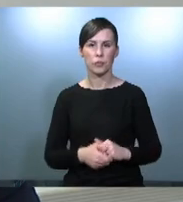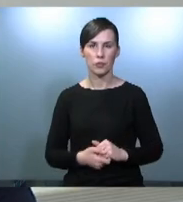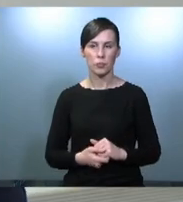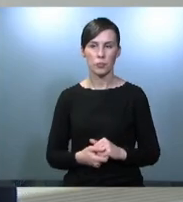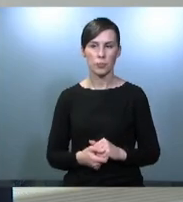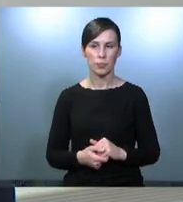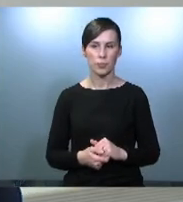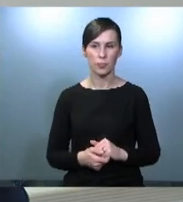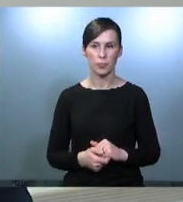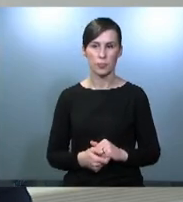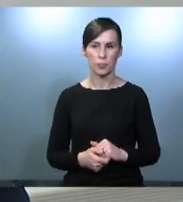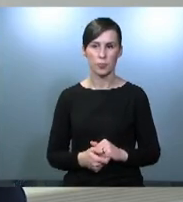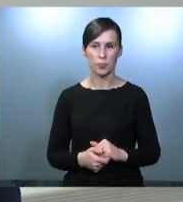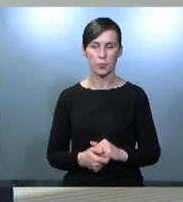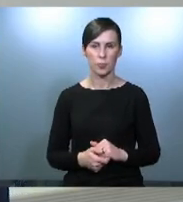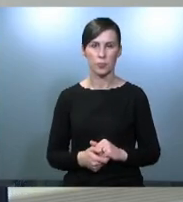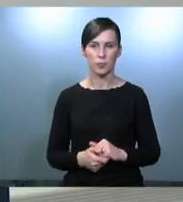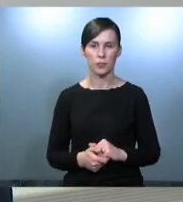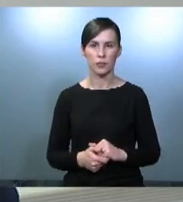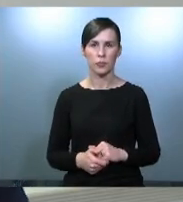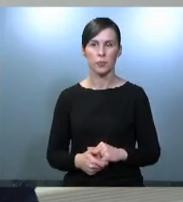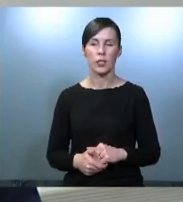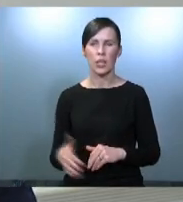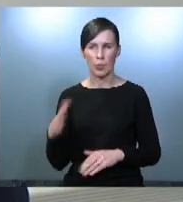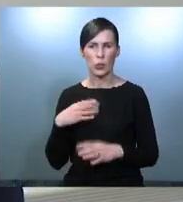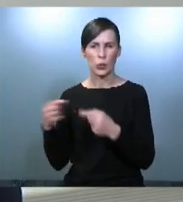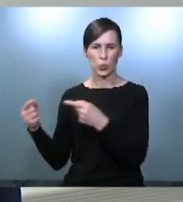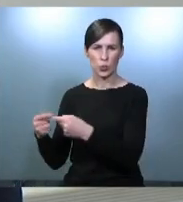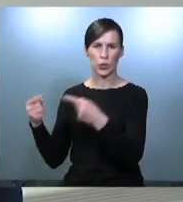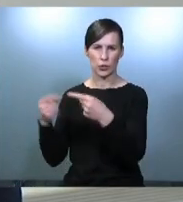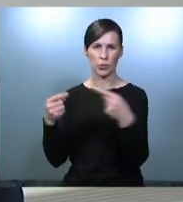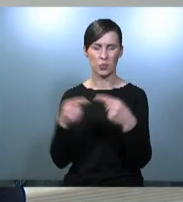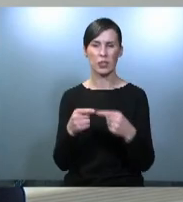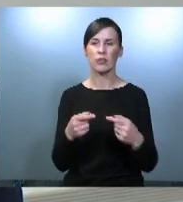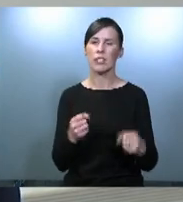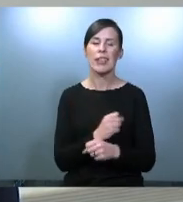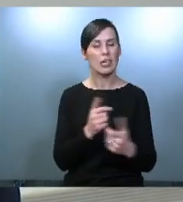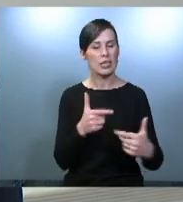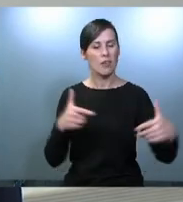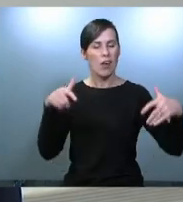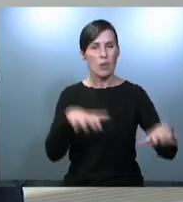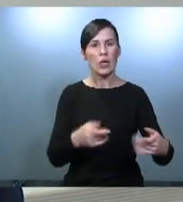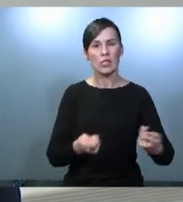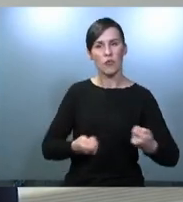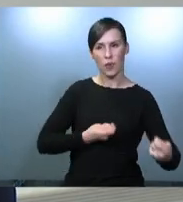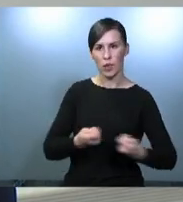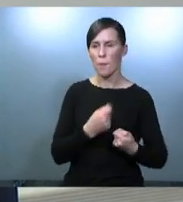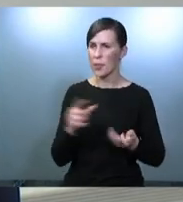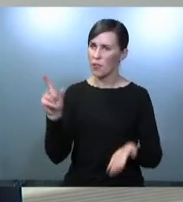galiu paantrinti visiems tiems, kurie sakė, kad valdybės valdžia turi aktyviau bendrauti